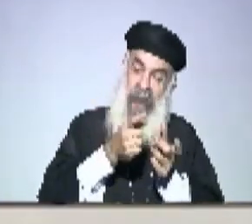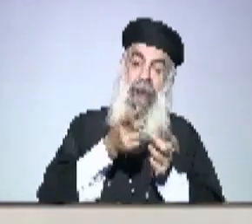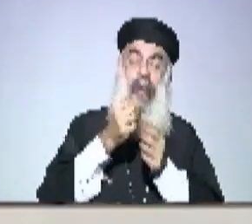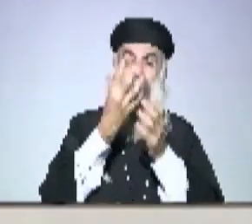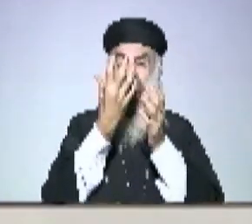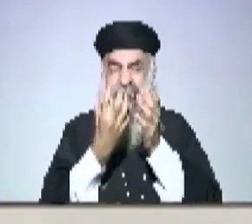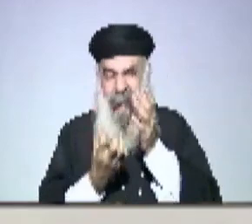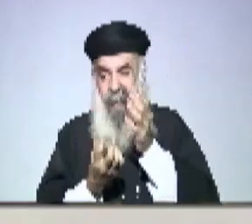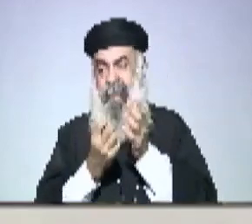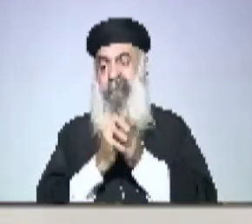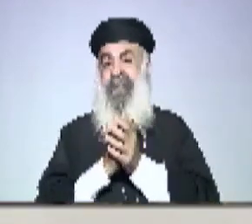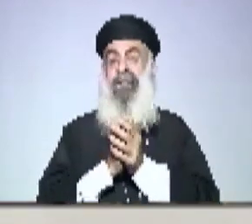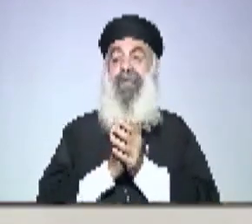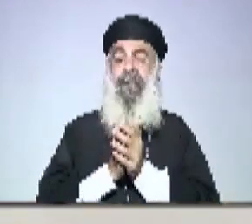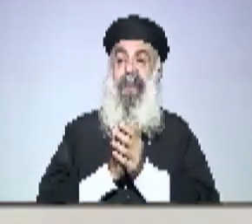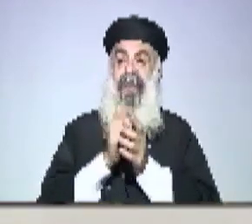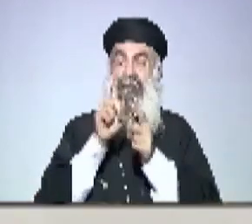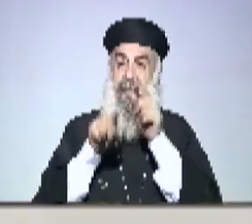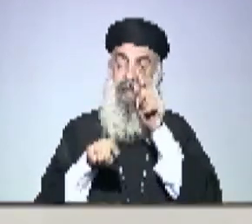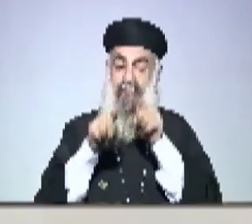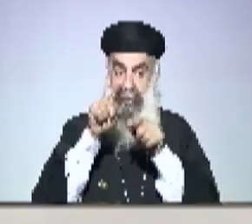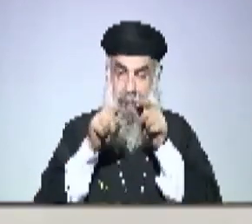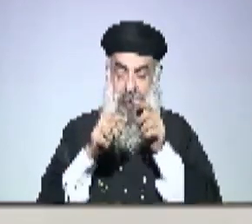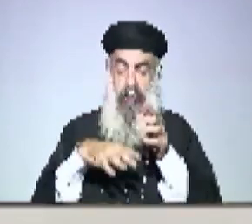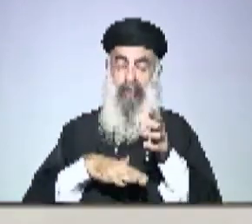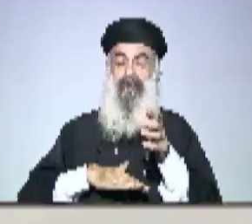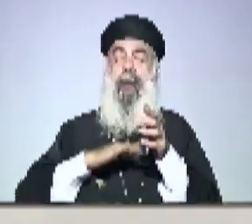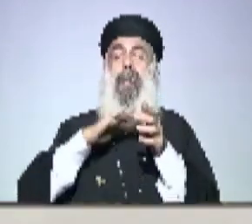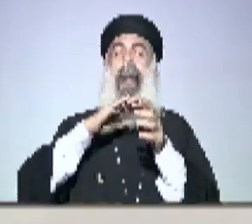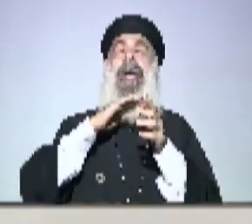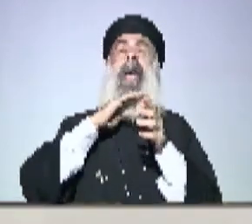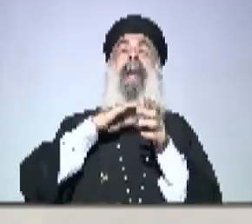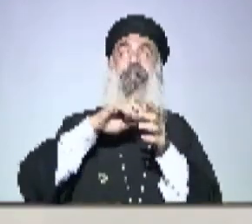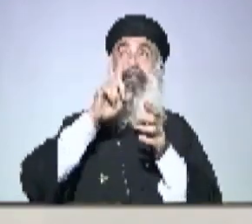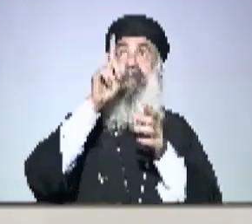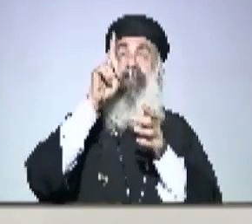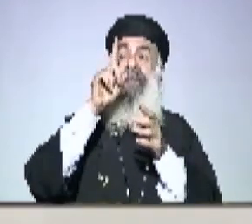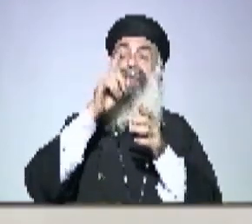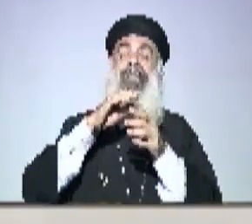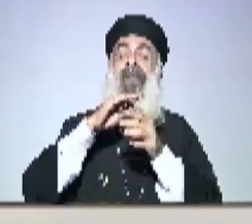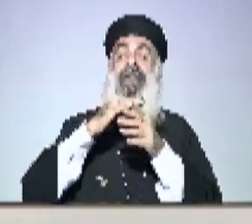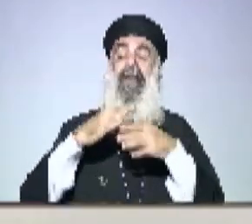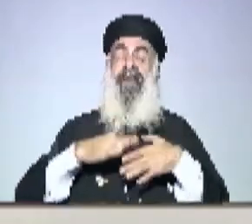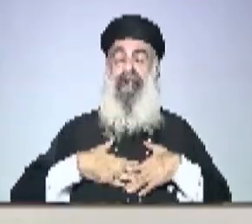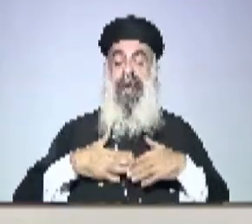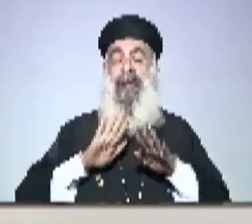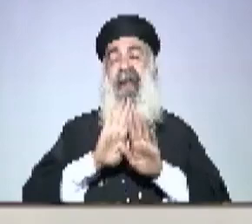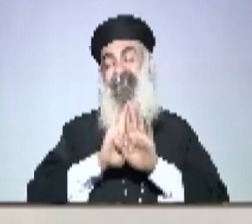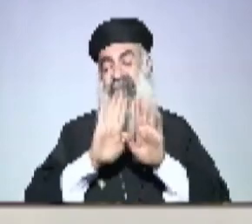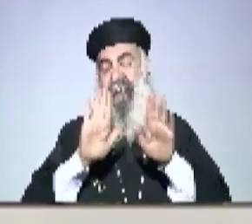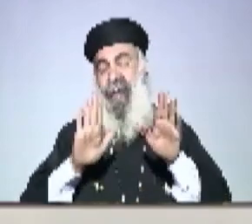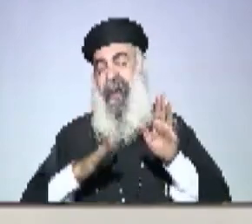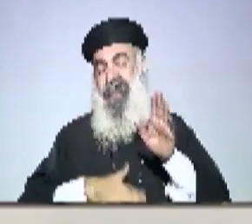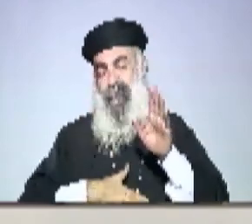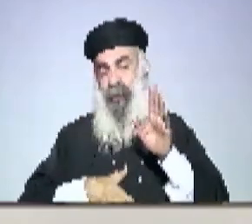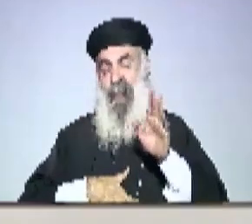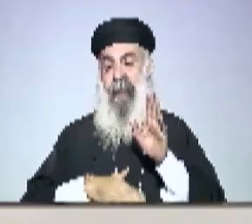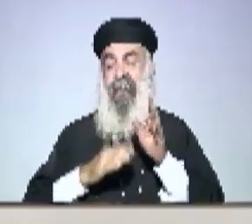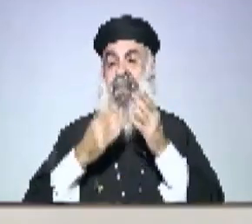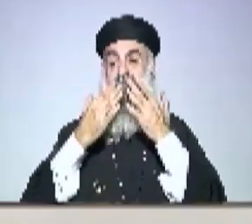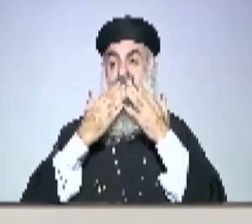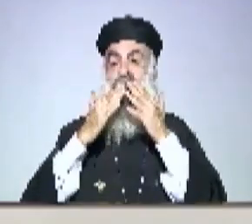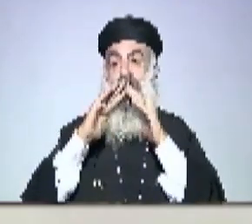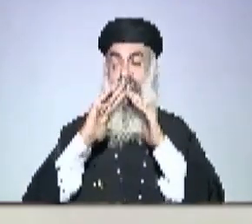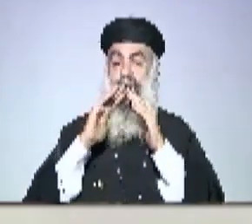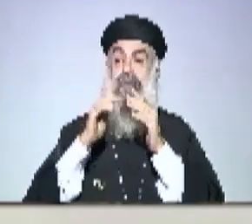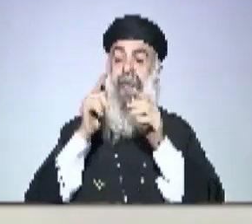انقص يعني الانسان اللي شبعان بربنا يبقى عنده احساس بالاكتفاء يقوللك اشكرك يا